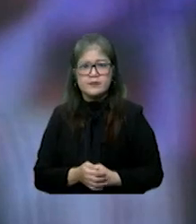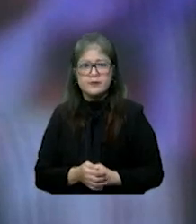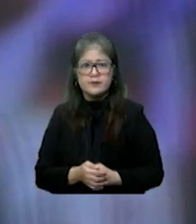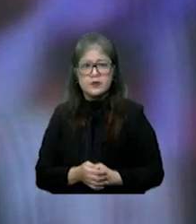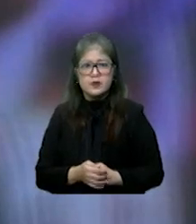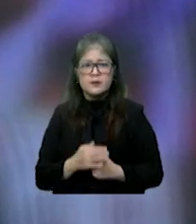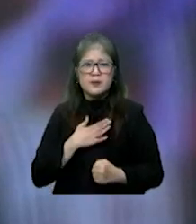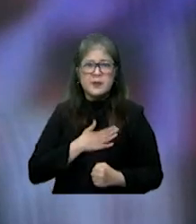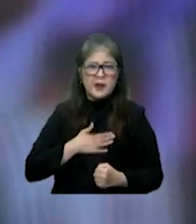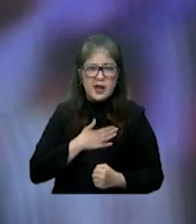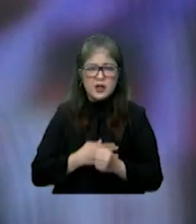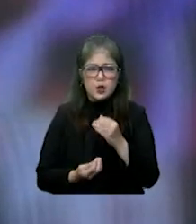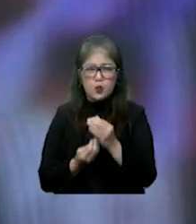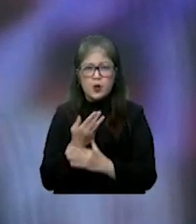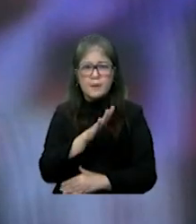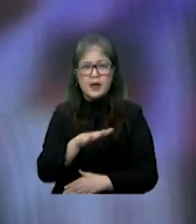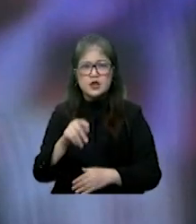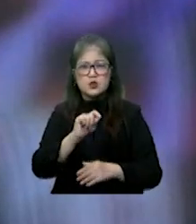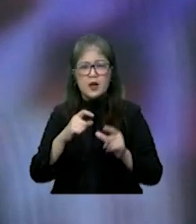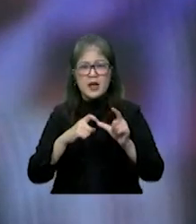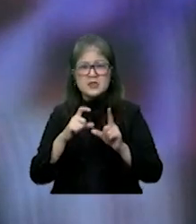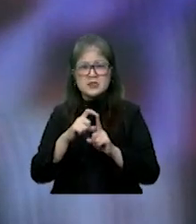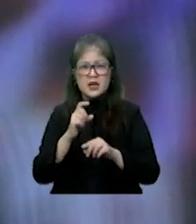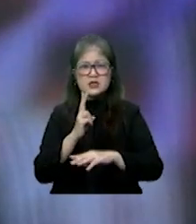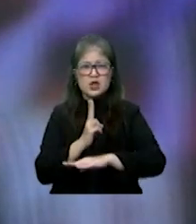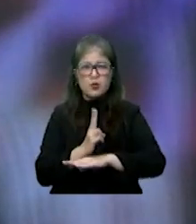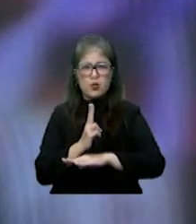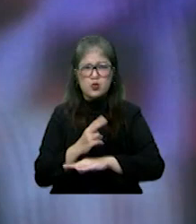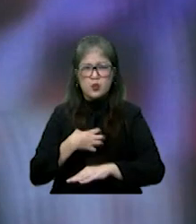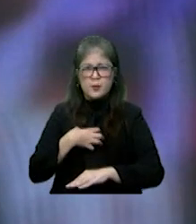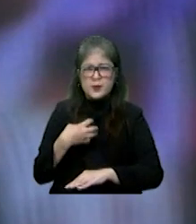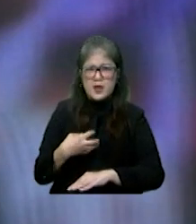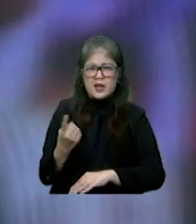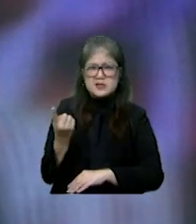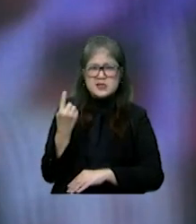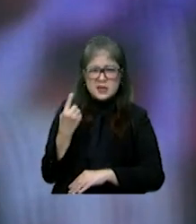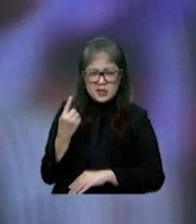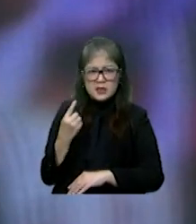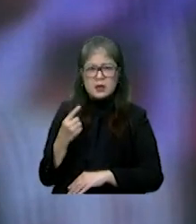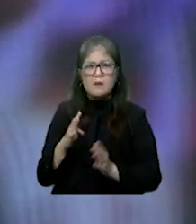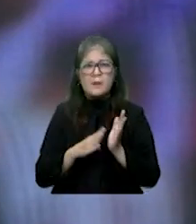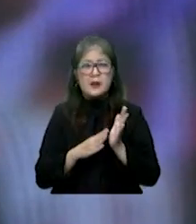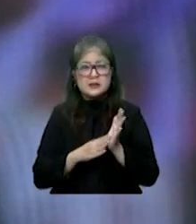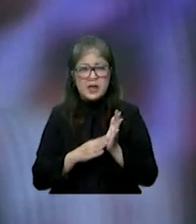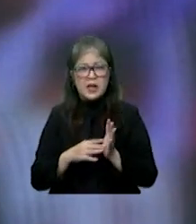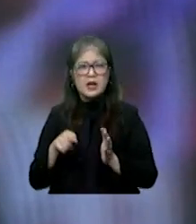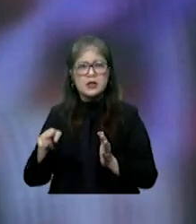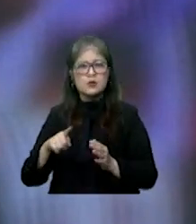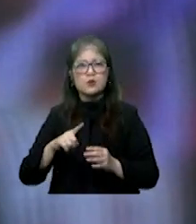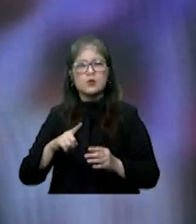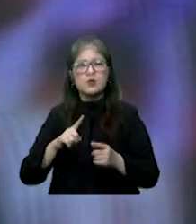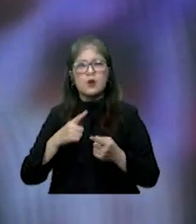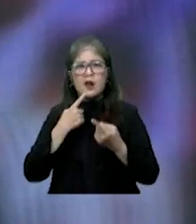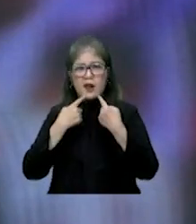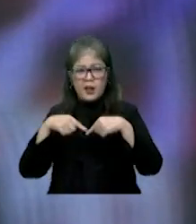Pemirsa, memprihatinkan terungkap sejumlah siswi SD di Situbondo, Jawa Timur nekat menyakiti diri sendiri. Ironis, aksi ini dilakukan karena mengikuti